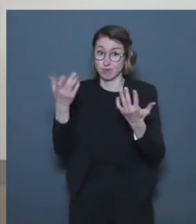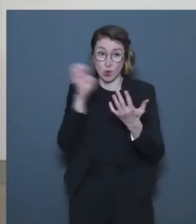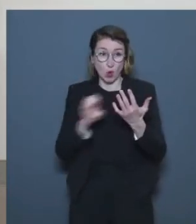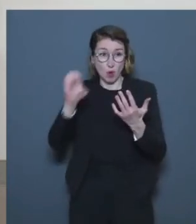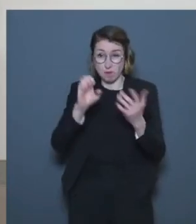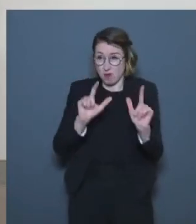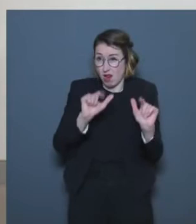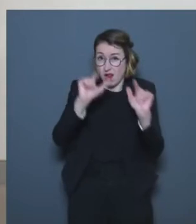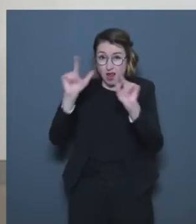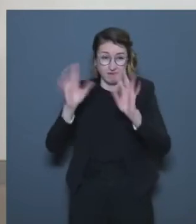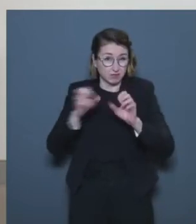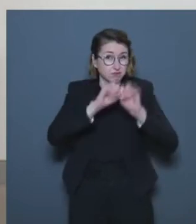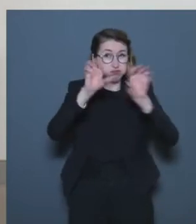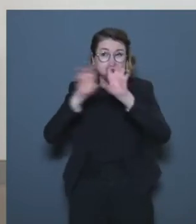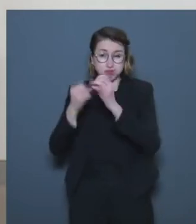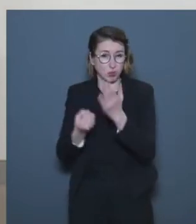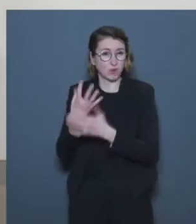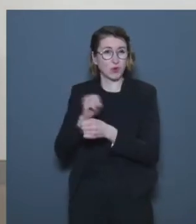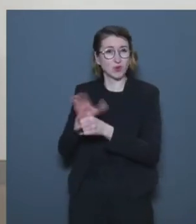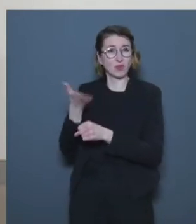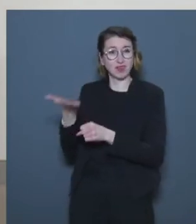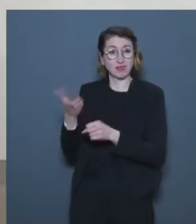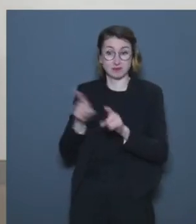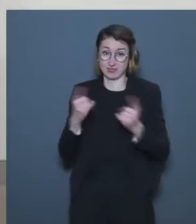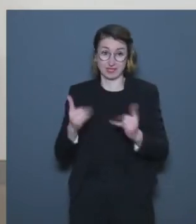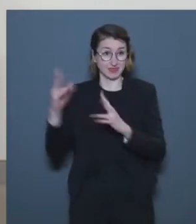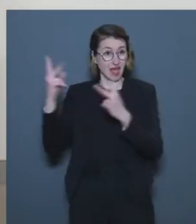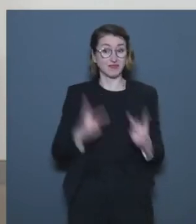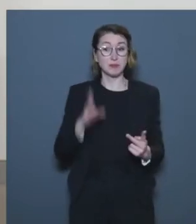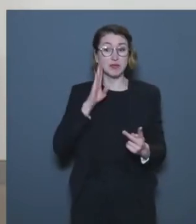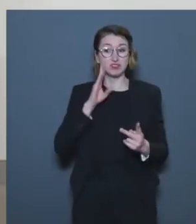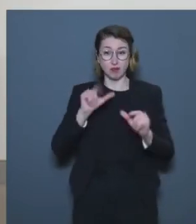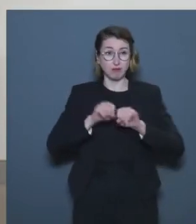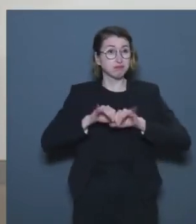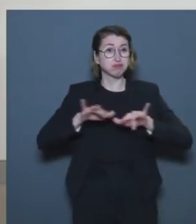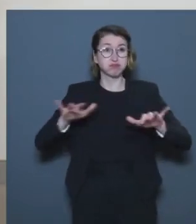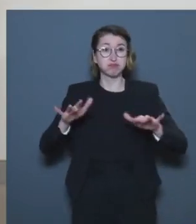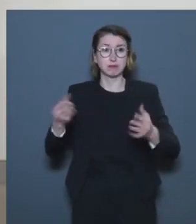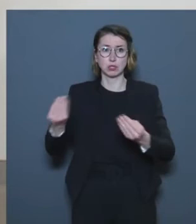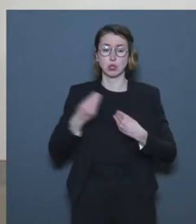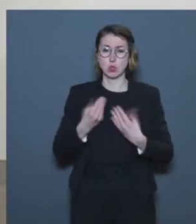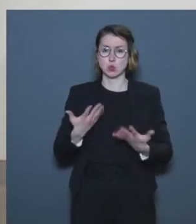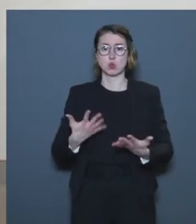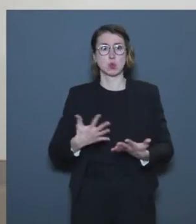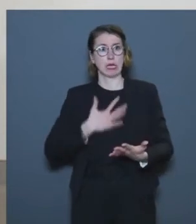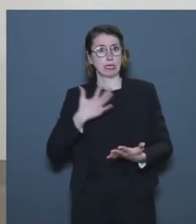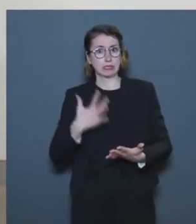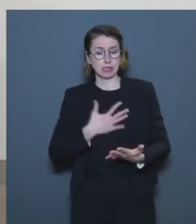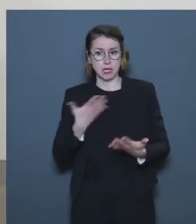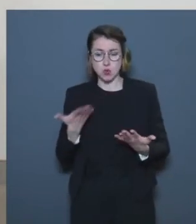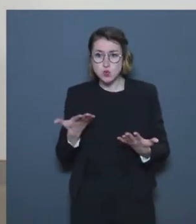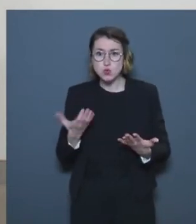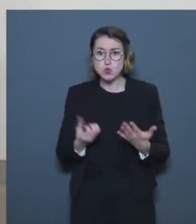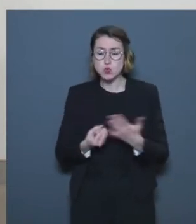trouvent aussi dans notre pays. Et c'est une raison d'inquiétude pour tout le monde dans notre pays. Nous savons que